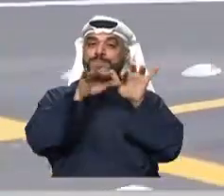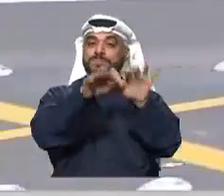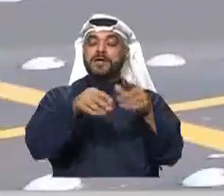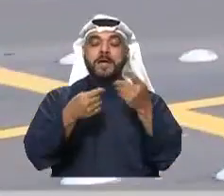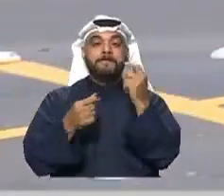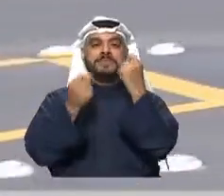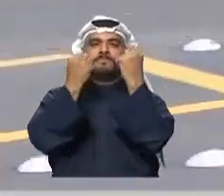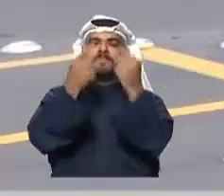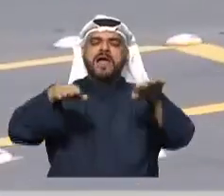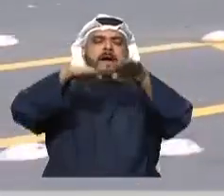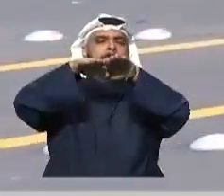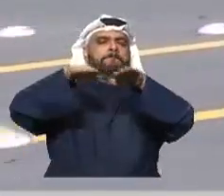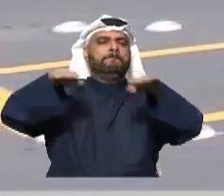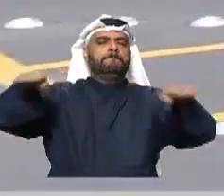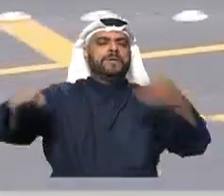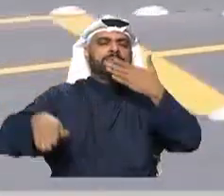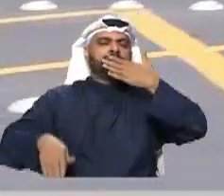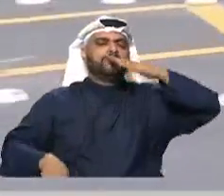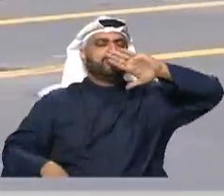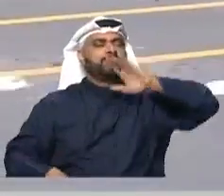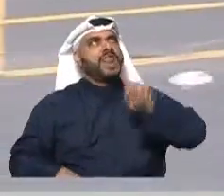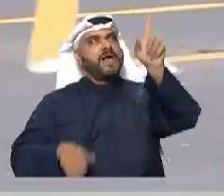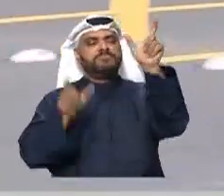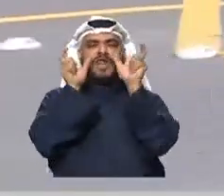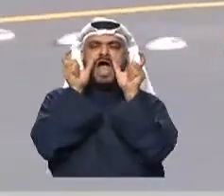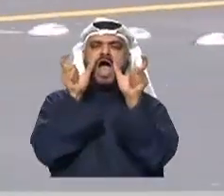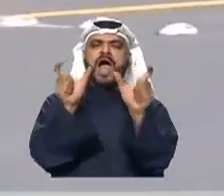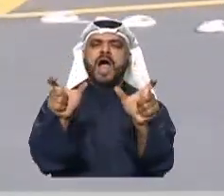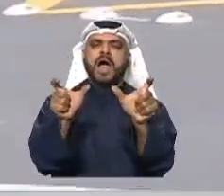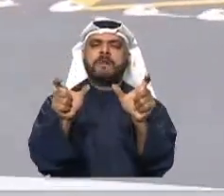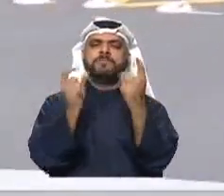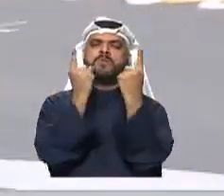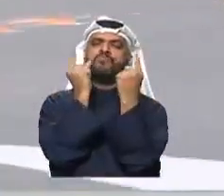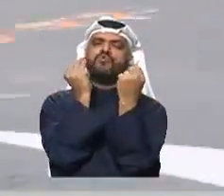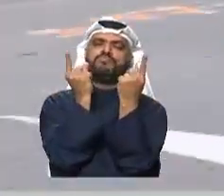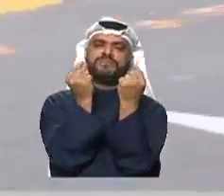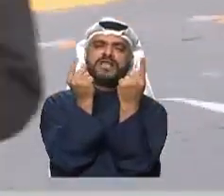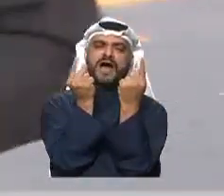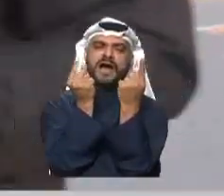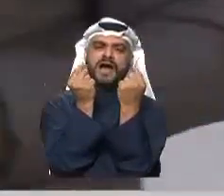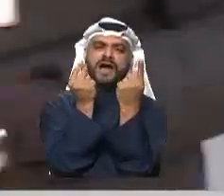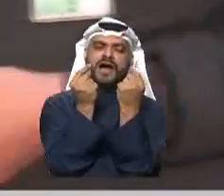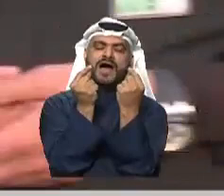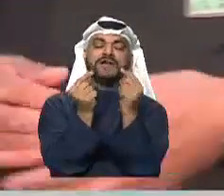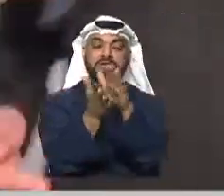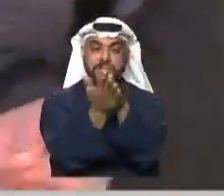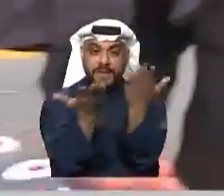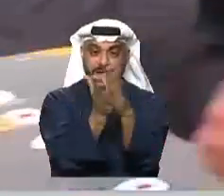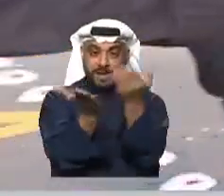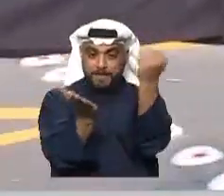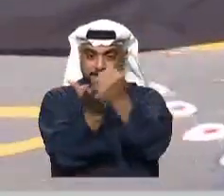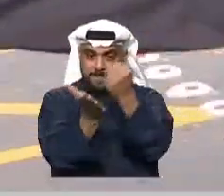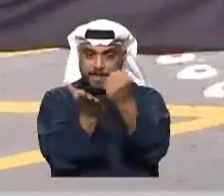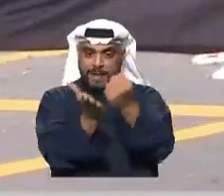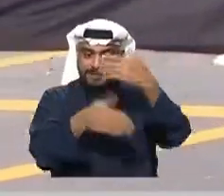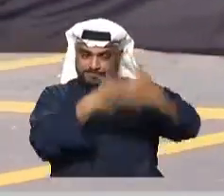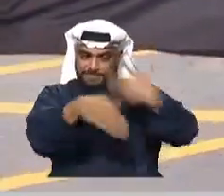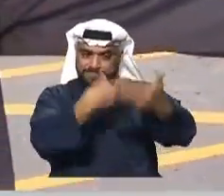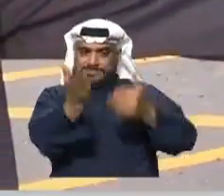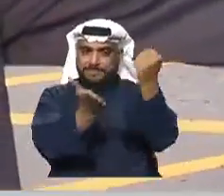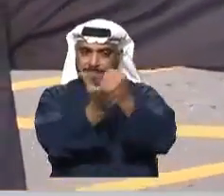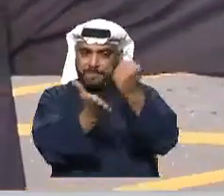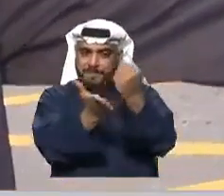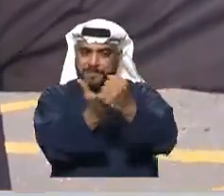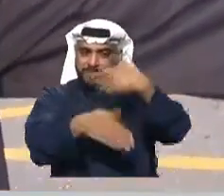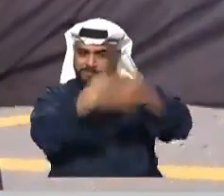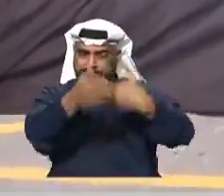مستتبه، والامن اللهم لك الحمد مستتب، والاجراءات حسب التوجيهات الصادره بتسهيل كافه الاجراءات الامنيه